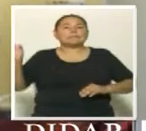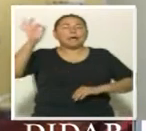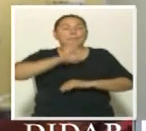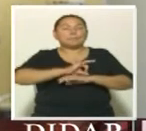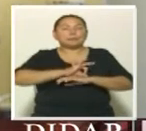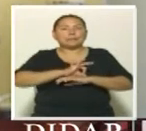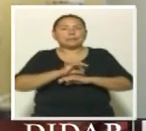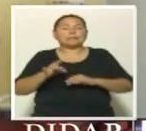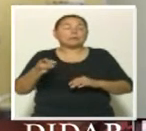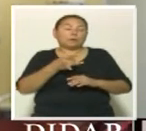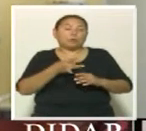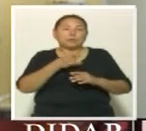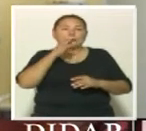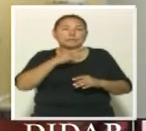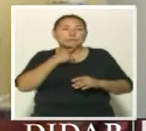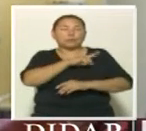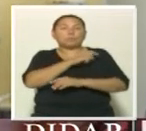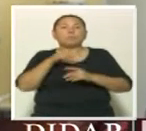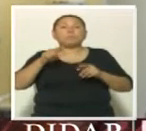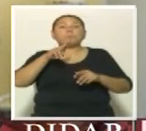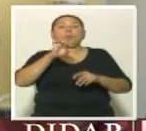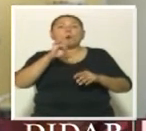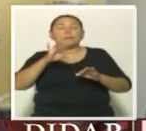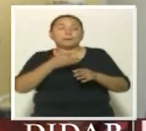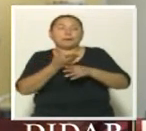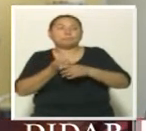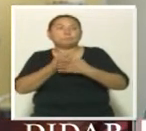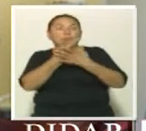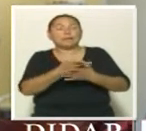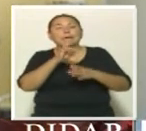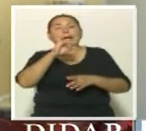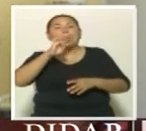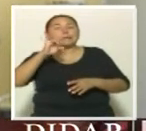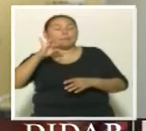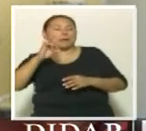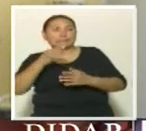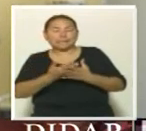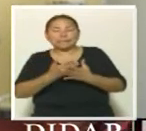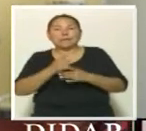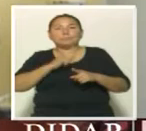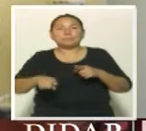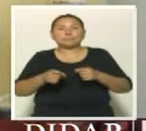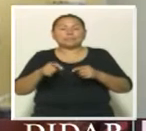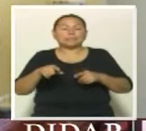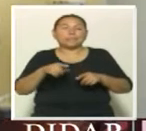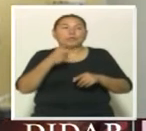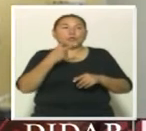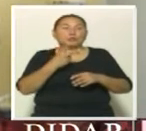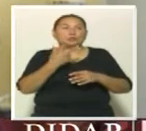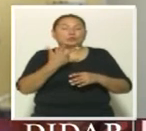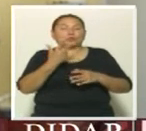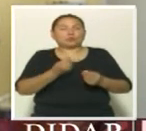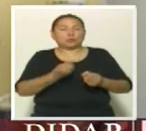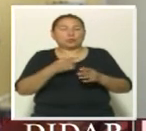Казахстана науқас отадан кейін реанимация бөліміне шығарылды. Жағдайы тұрақты. Тавиден кейінгі қалпына келтіру тез жүреді, яғни 2-3 күн емделіп,